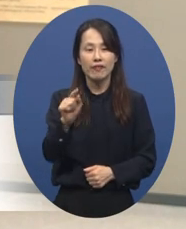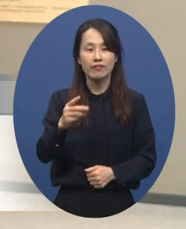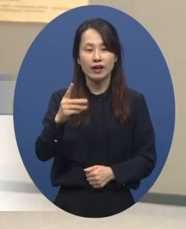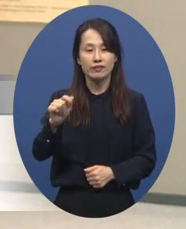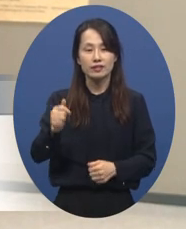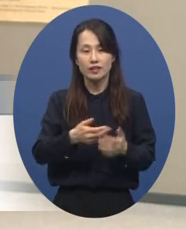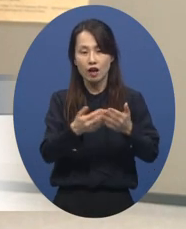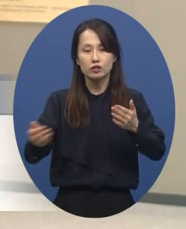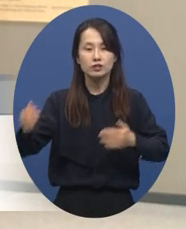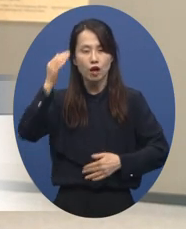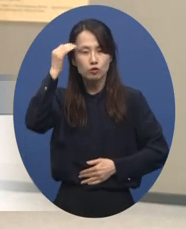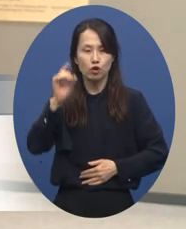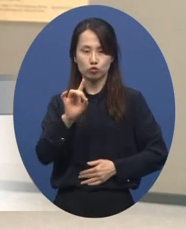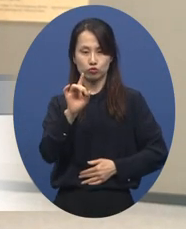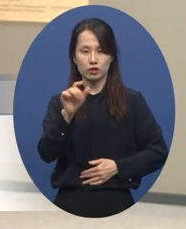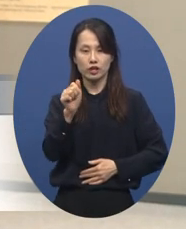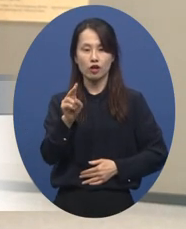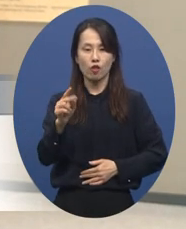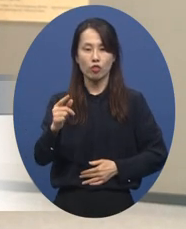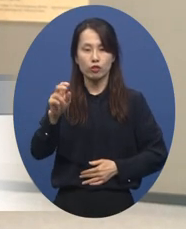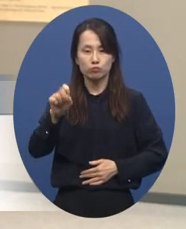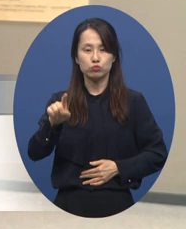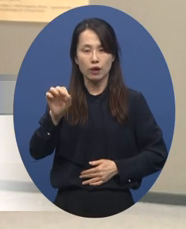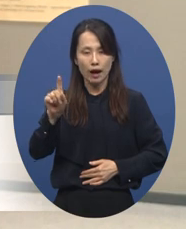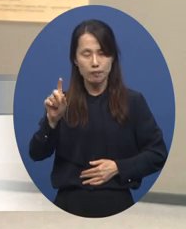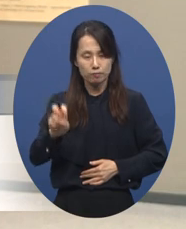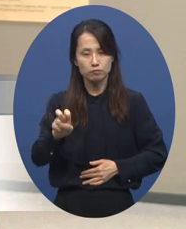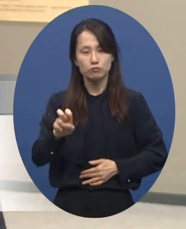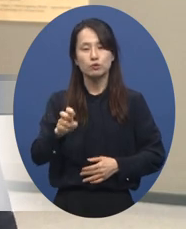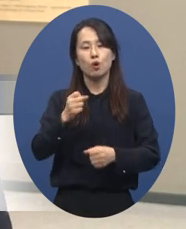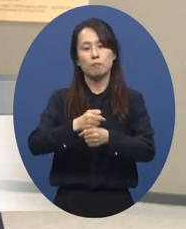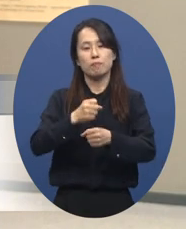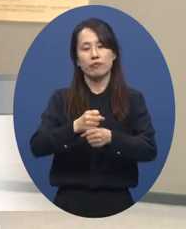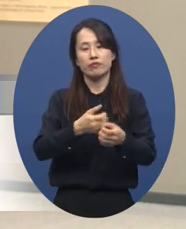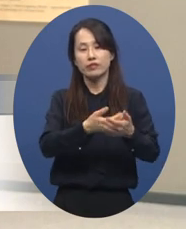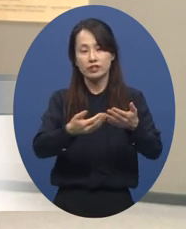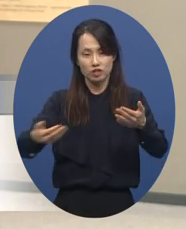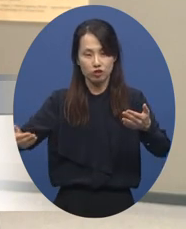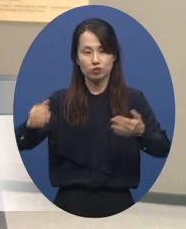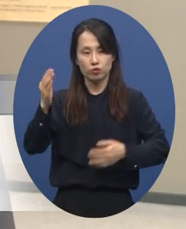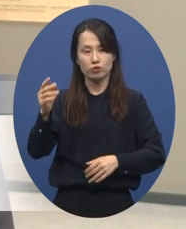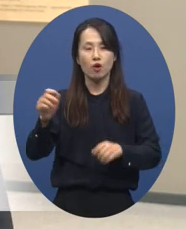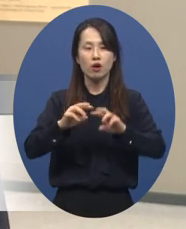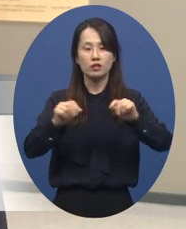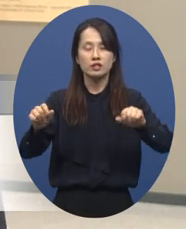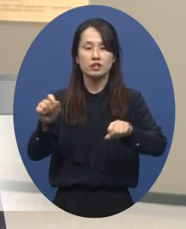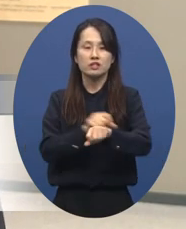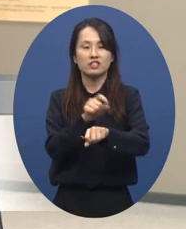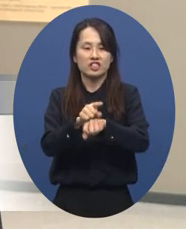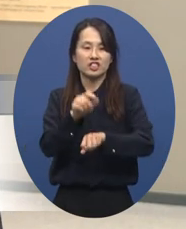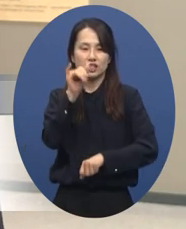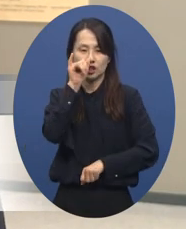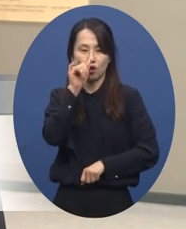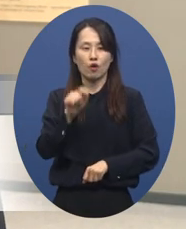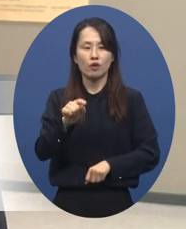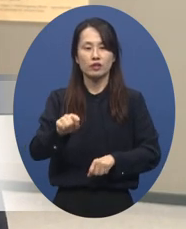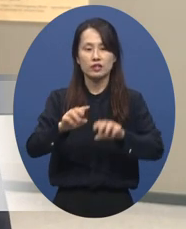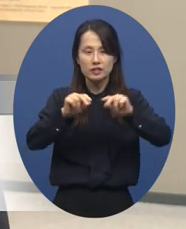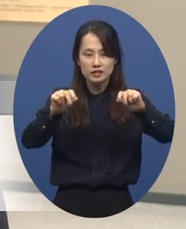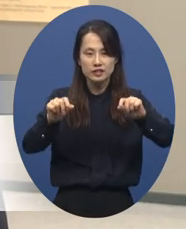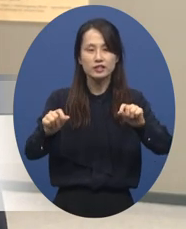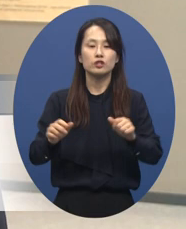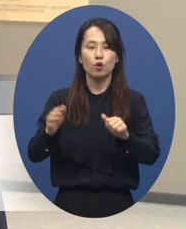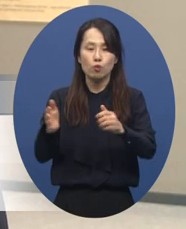우리나라에서 유일하게 현무암 침식 하천으로 되어 있는 지질학적인 큰 특징을 갖고 있는 곳입니다. 이제 한탄강에 대한 지질과